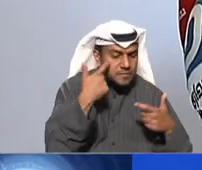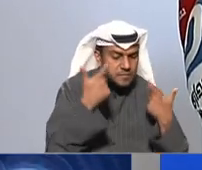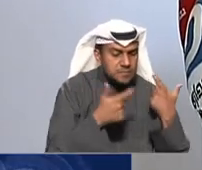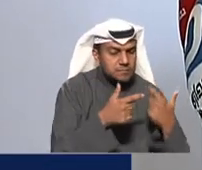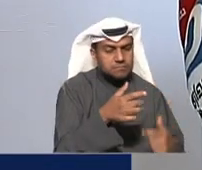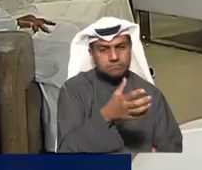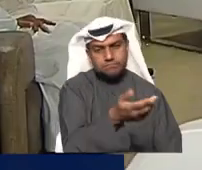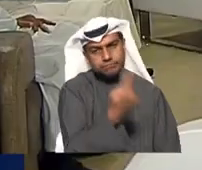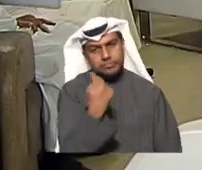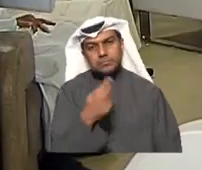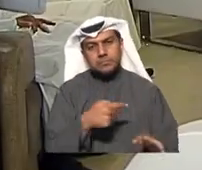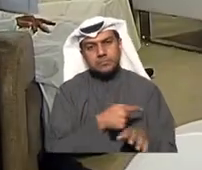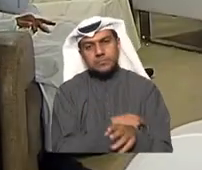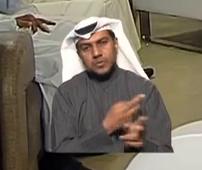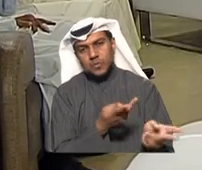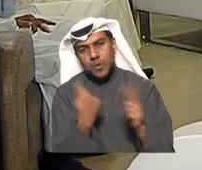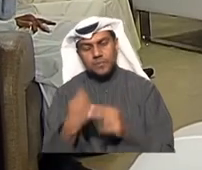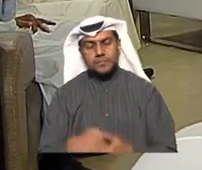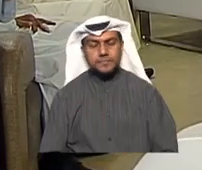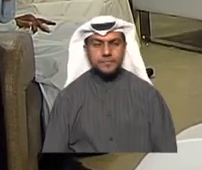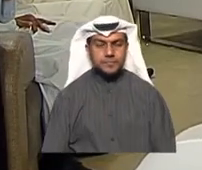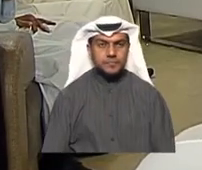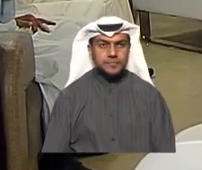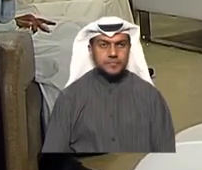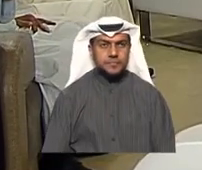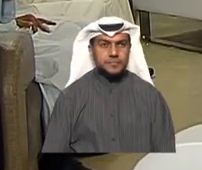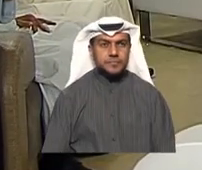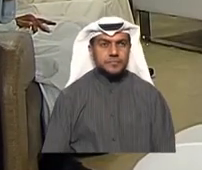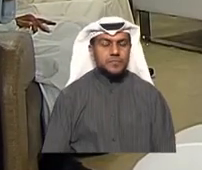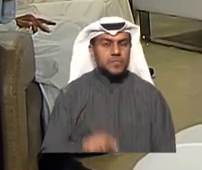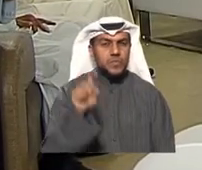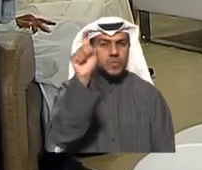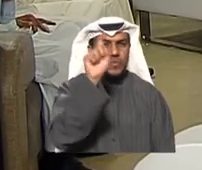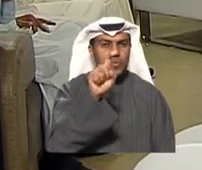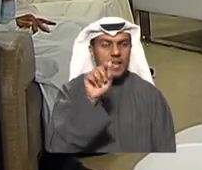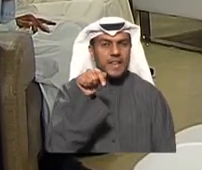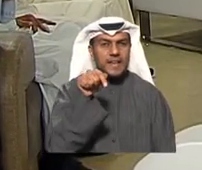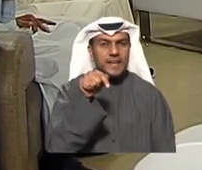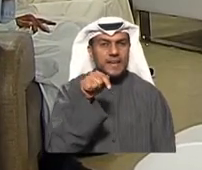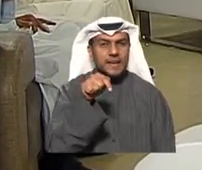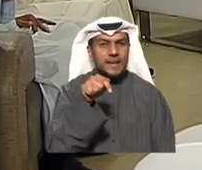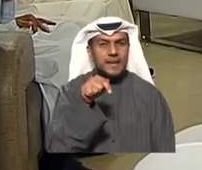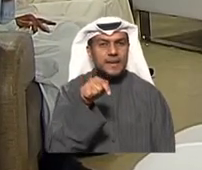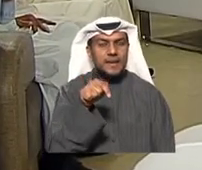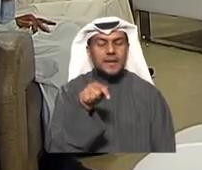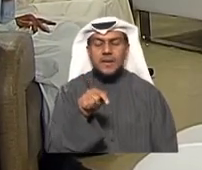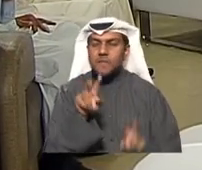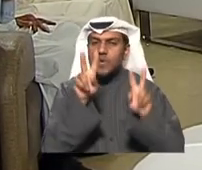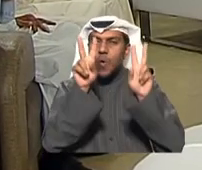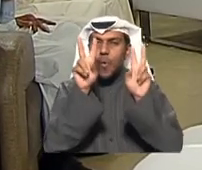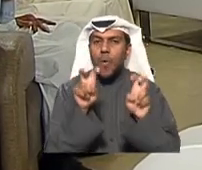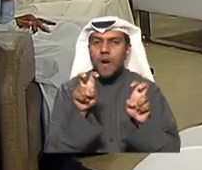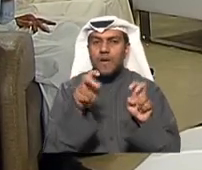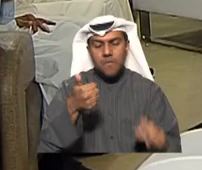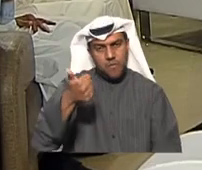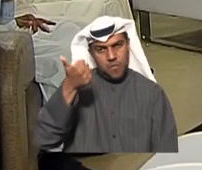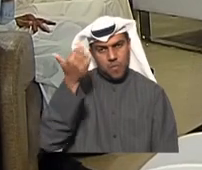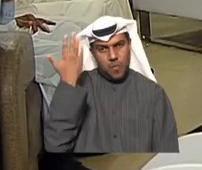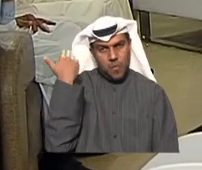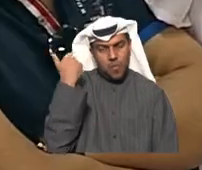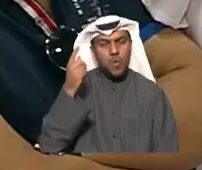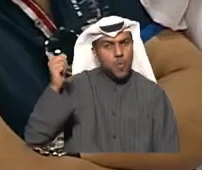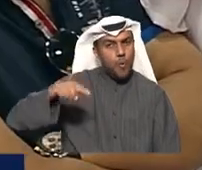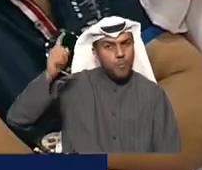نعم دكتور، ما هو تفسيركم للانخفاض الكبير الحين في عدد الحالات؟ كان في الأسبوع اللي طاف كان في كل